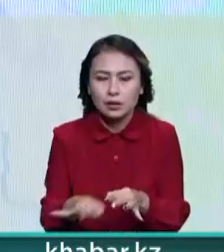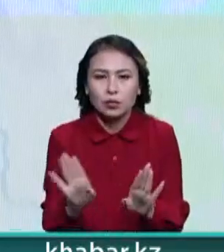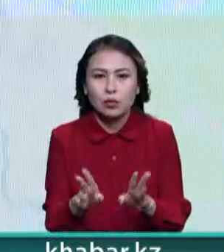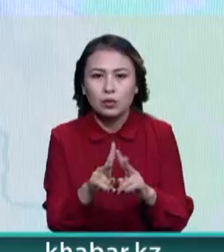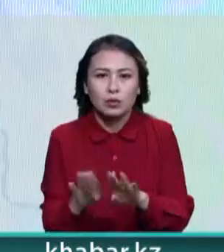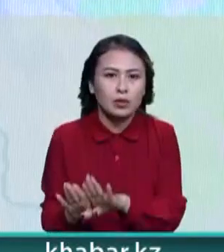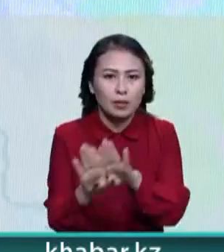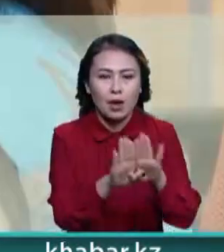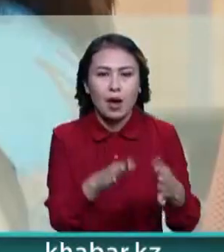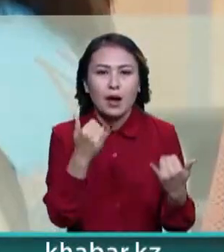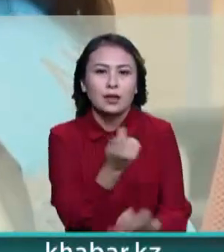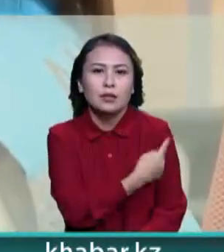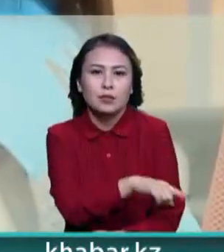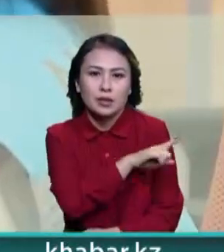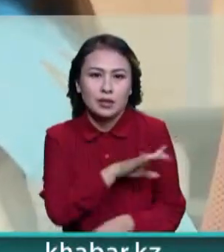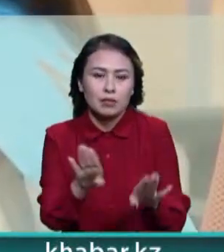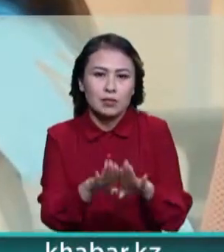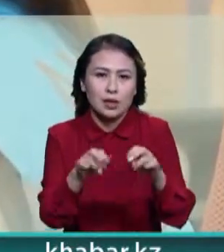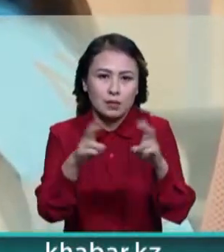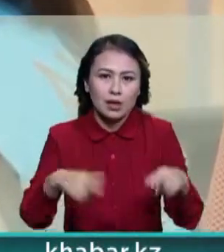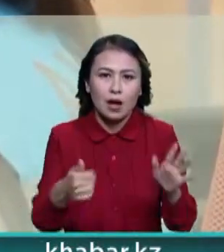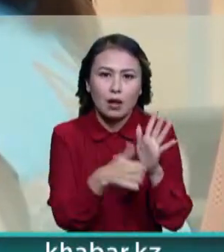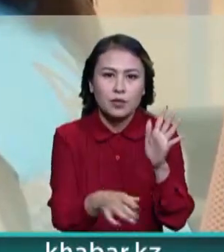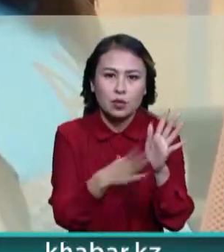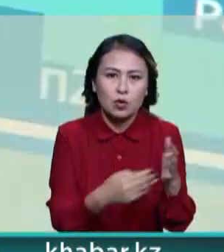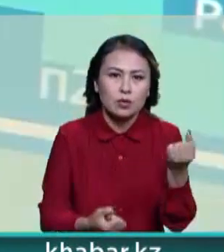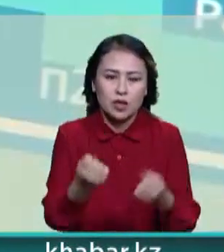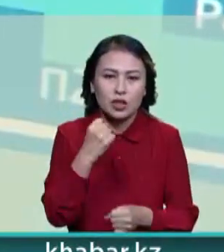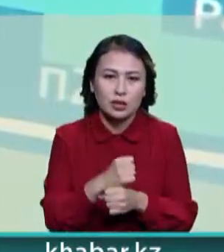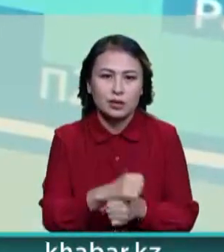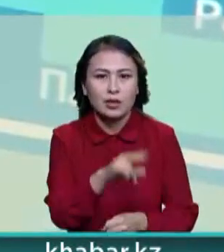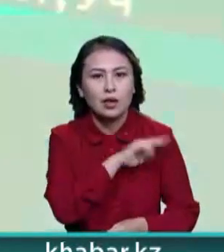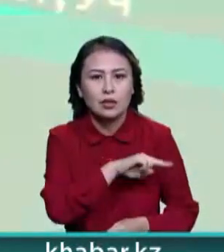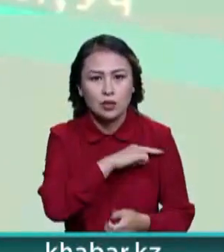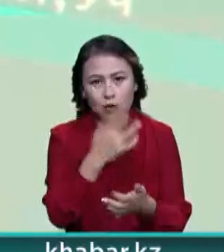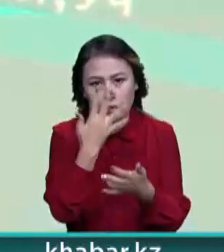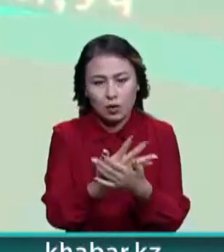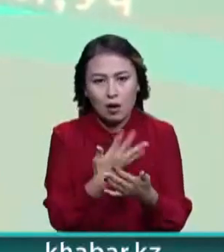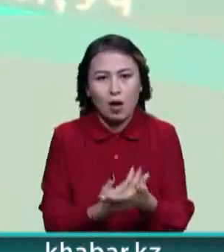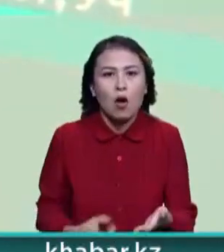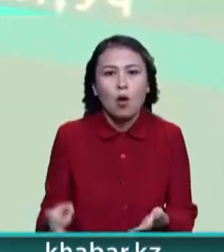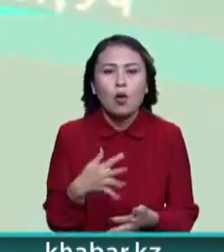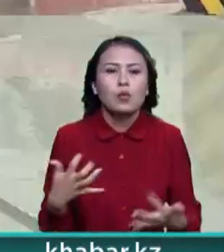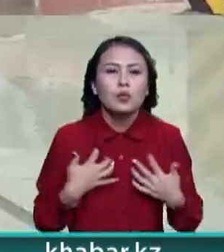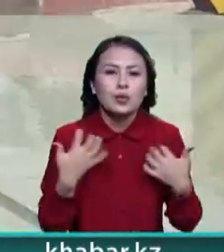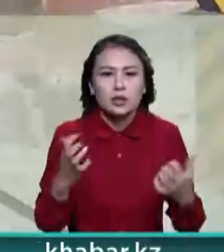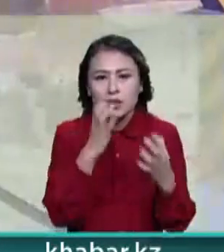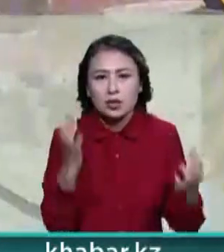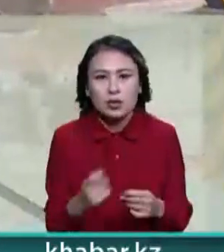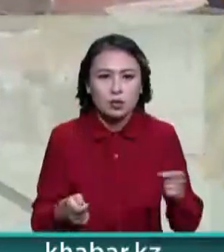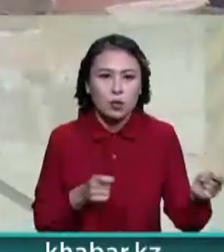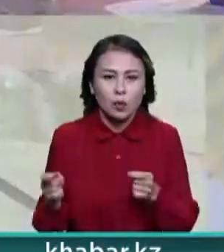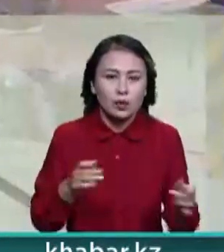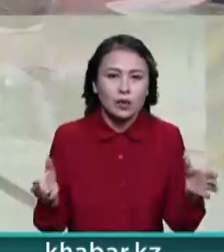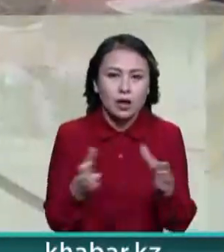да тең бөлініп беріледі. Қазір медициналық мекемелерге тиесілі 69 машина қызмет көрсетуде. Облыстық